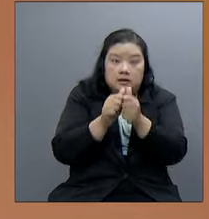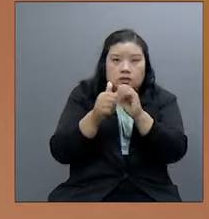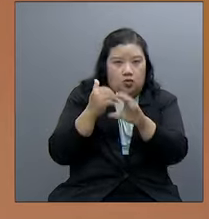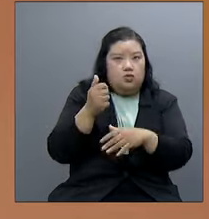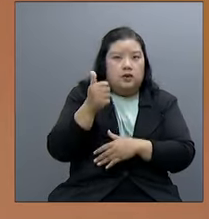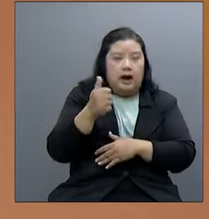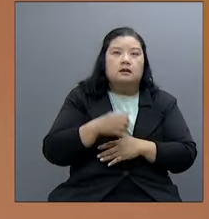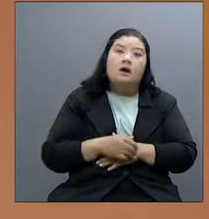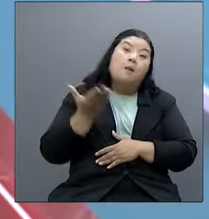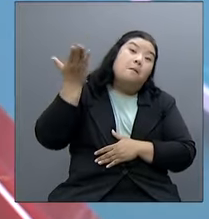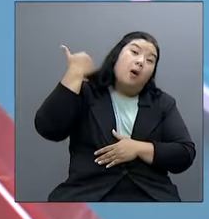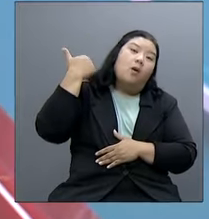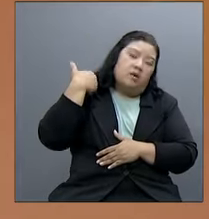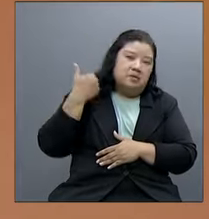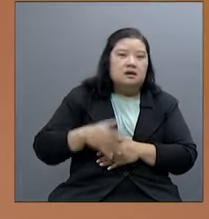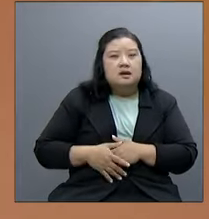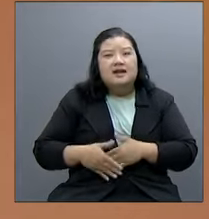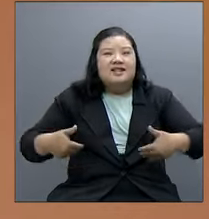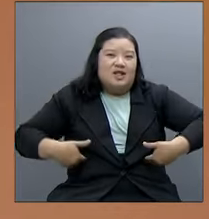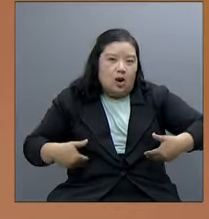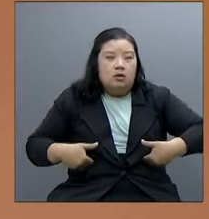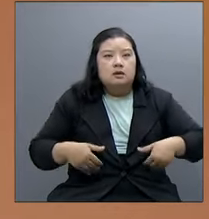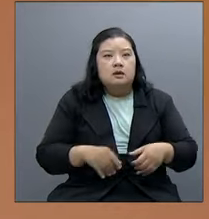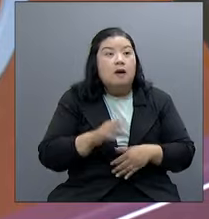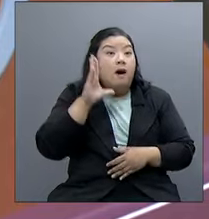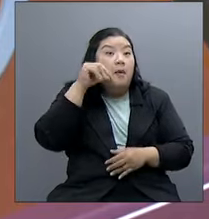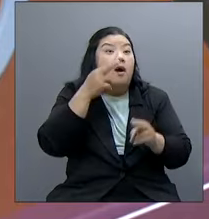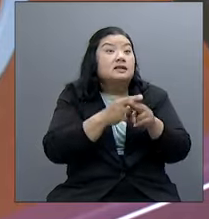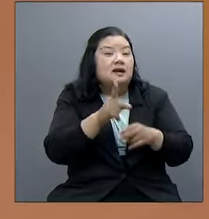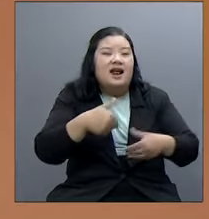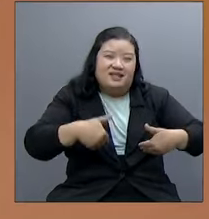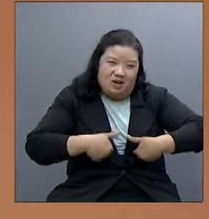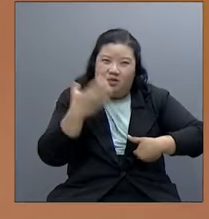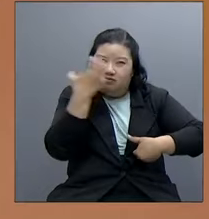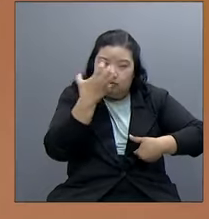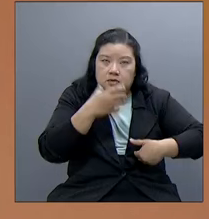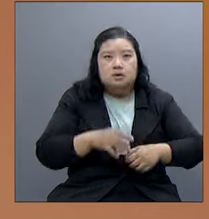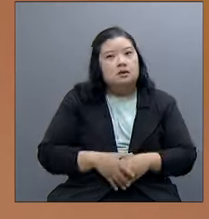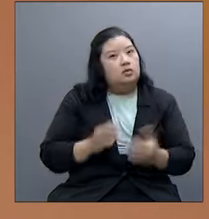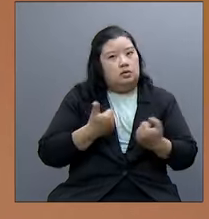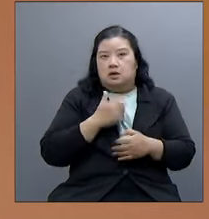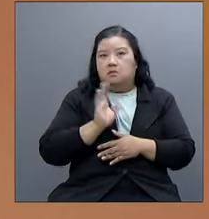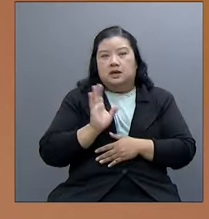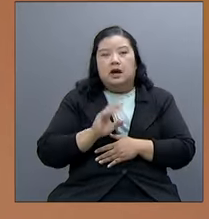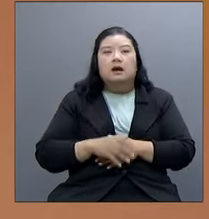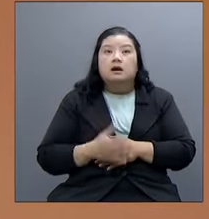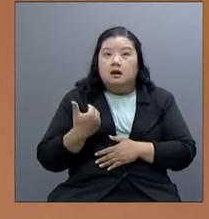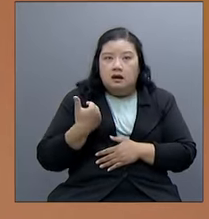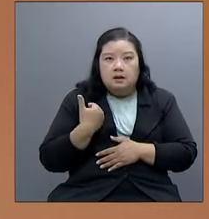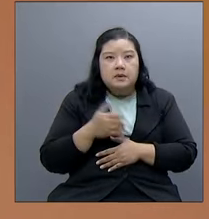ตลกที่คุยกัละคำเดียเราำ minor